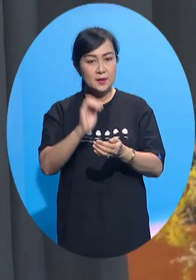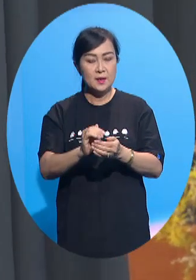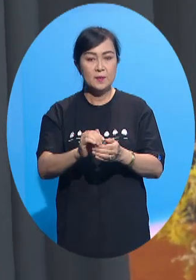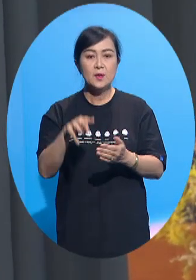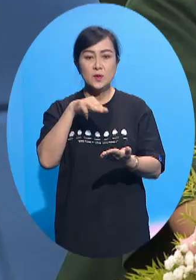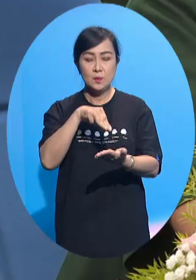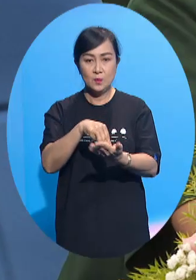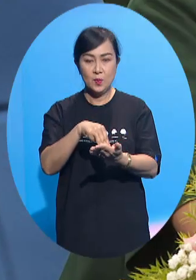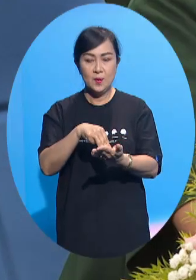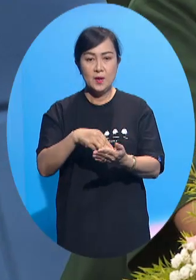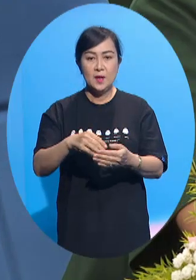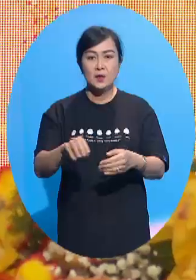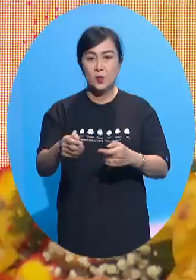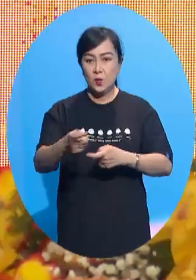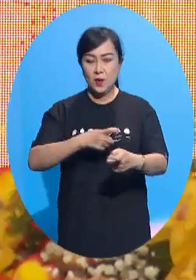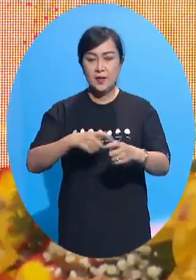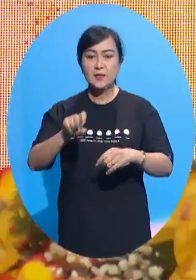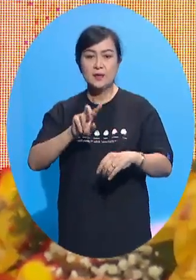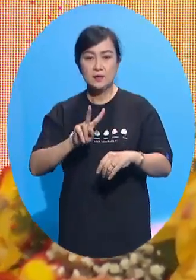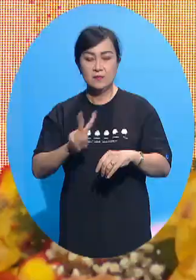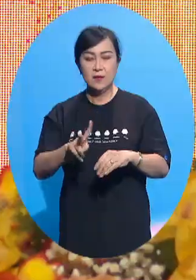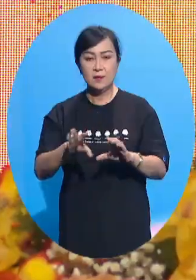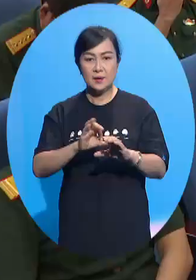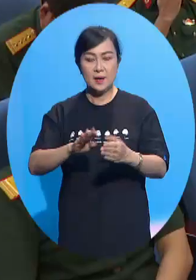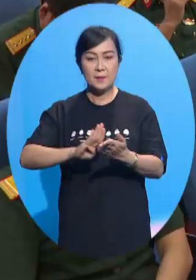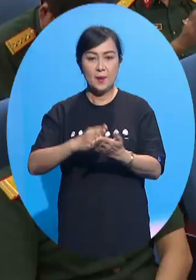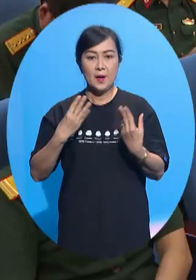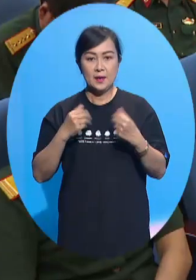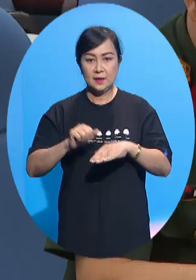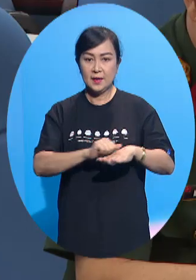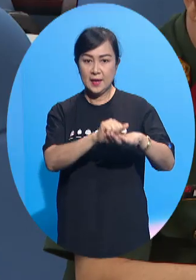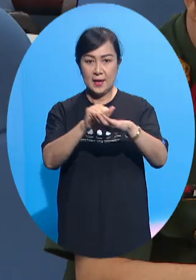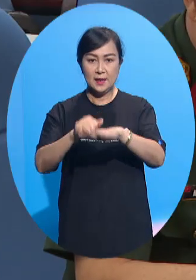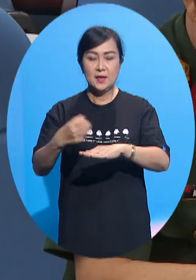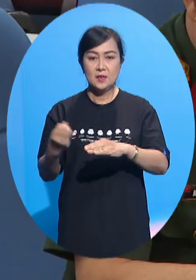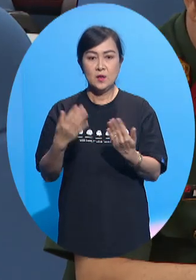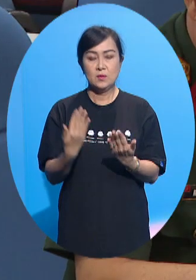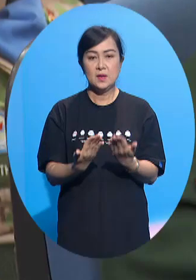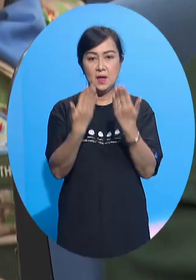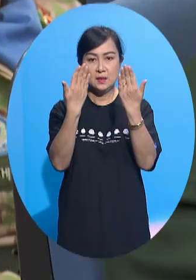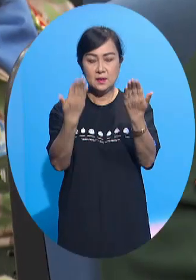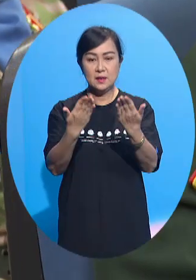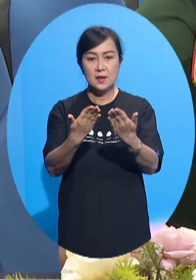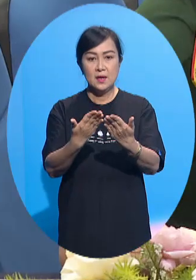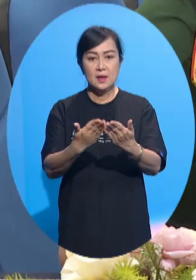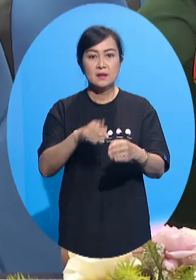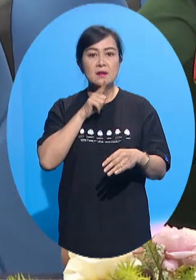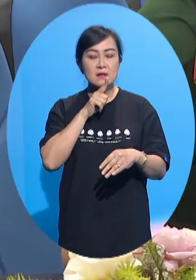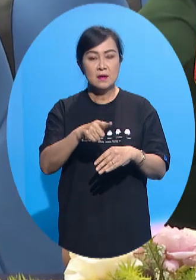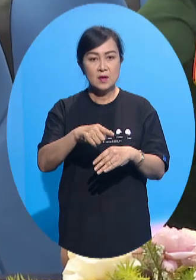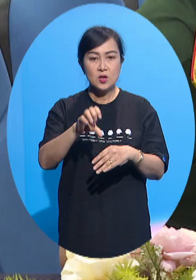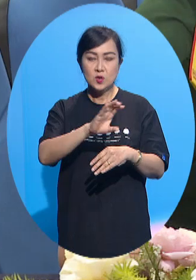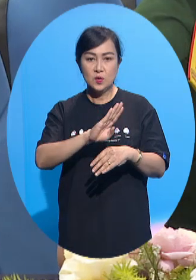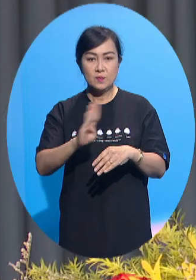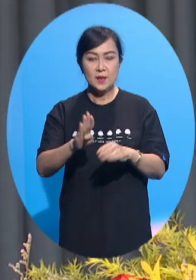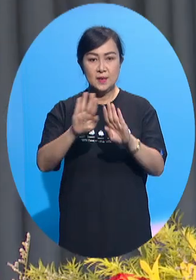công tác chuyên môn cũng như điều hành, quản lý đơn vị, công tác bảo đảm an toàn, an ninh, nêu một số đề xuất, kiến nghị, góp phần thiết thực cho quá trình chuẩn